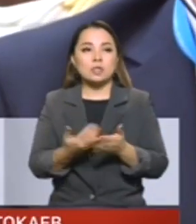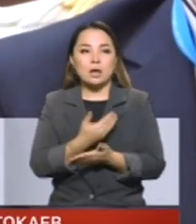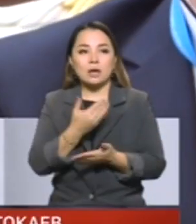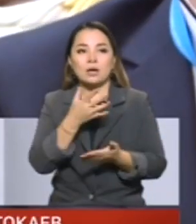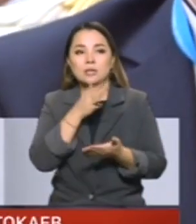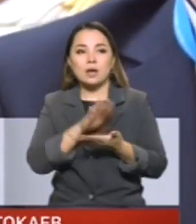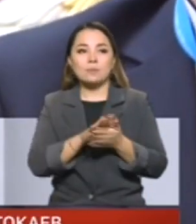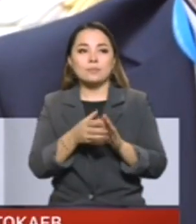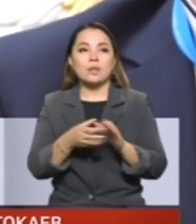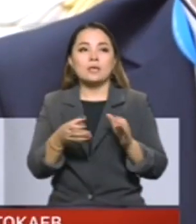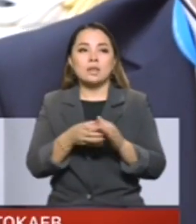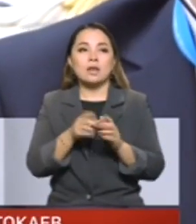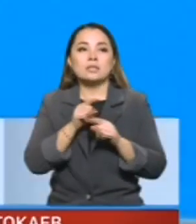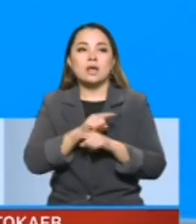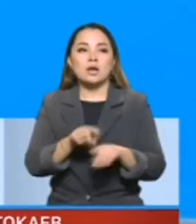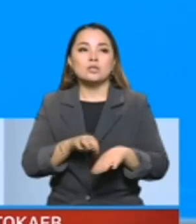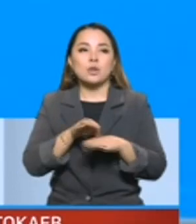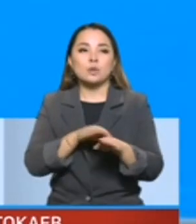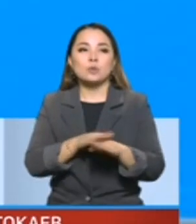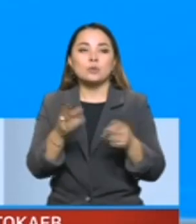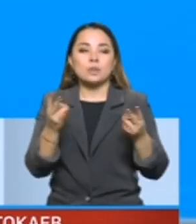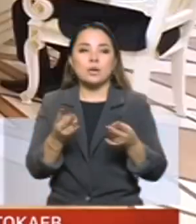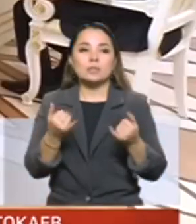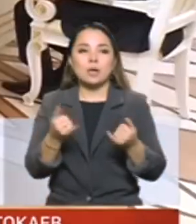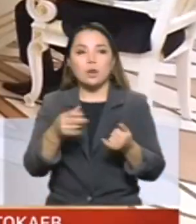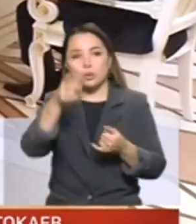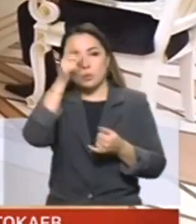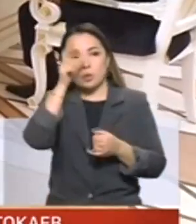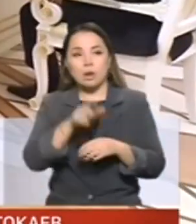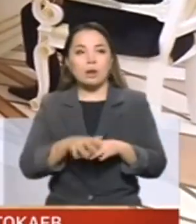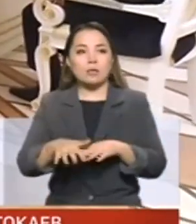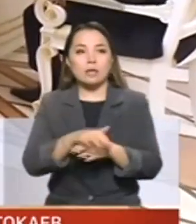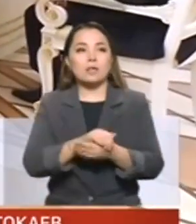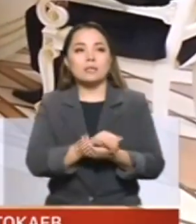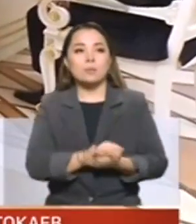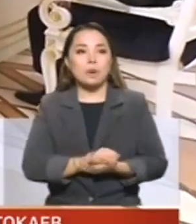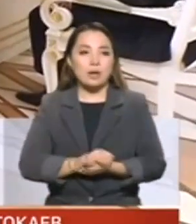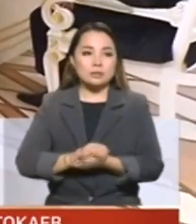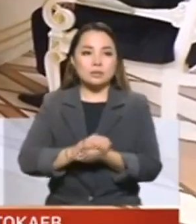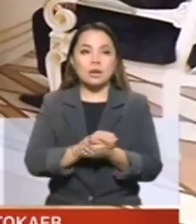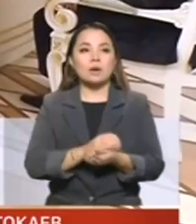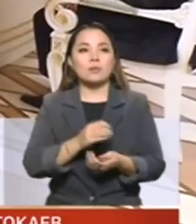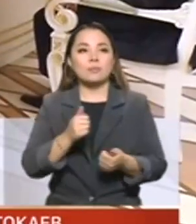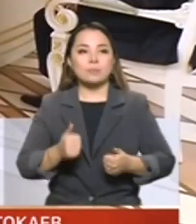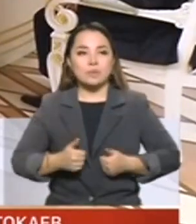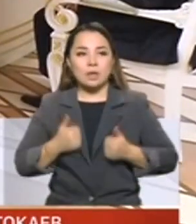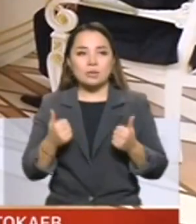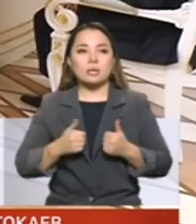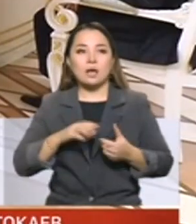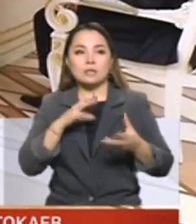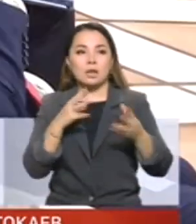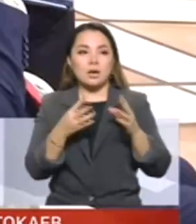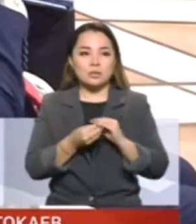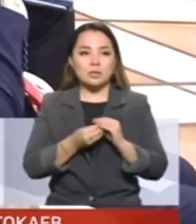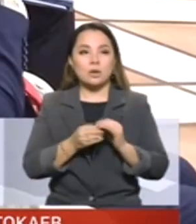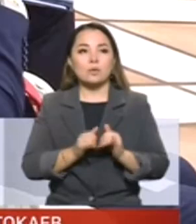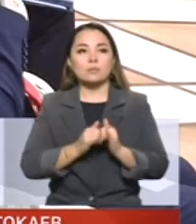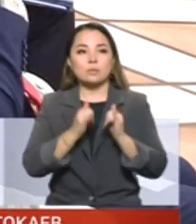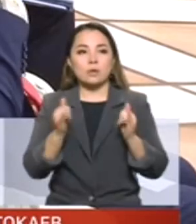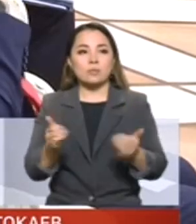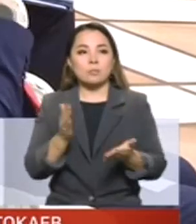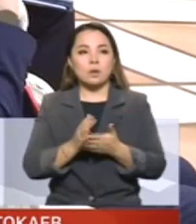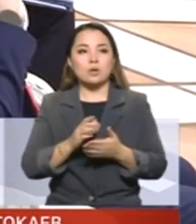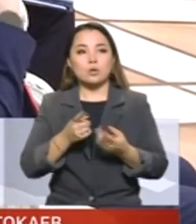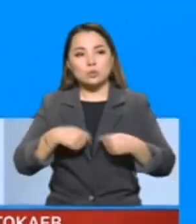брендті дәріптеуіміз керек. Сонда ғана Түркі халықтарының ынтымағы барынша нығайып, әлеуетті арта түседі.